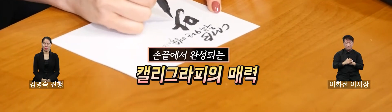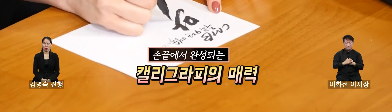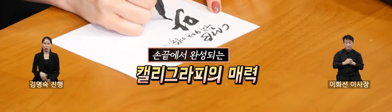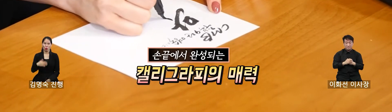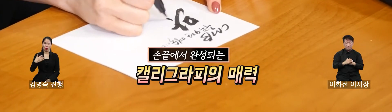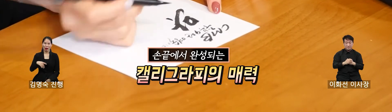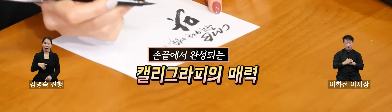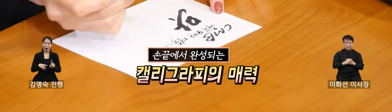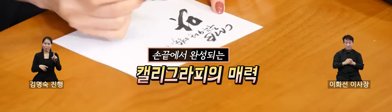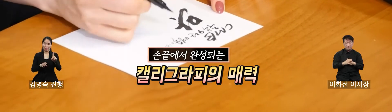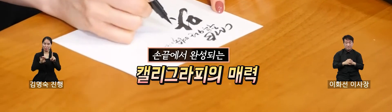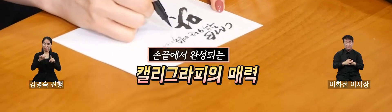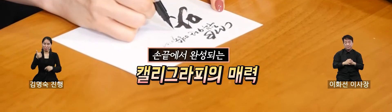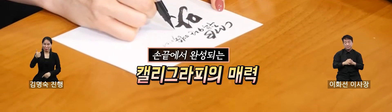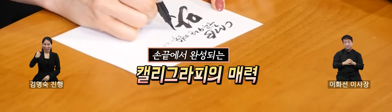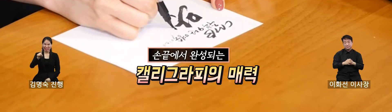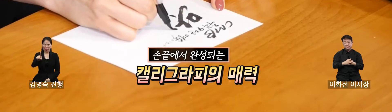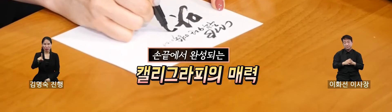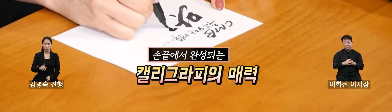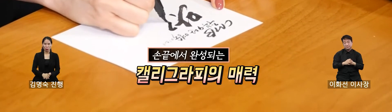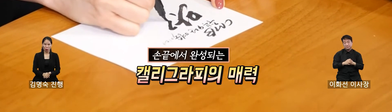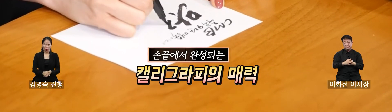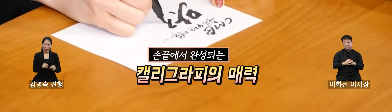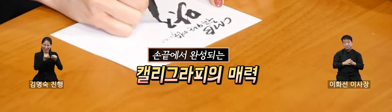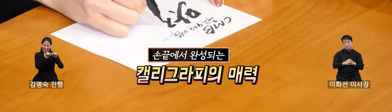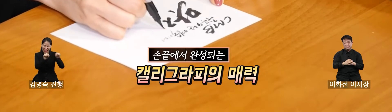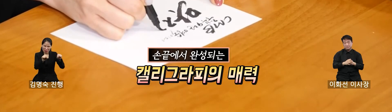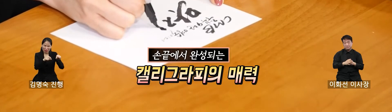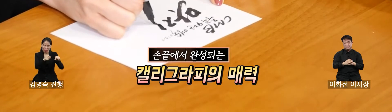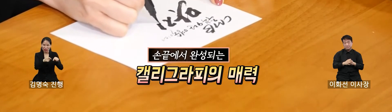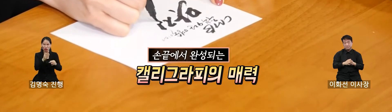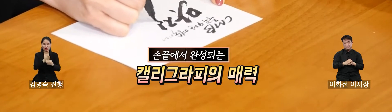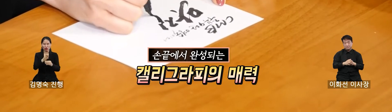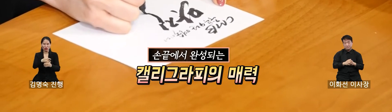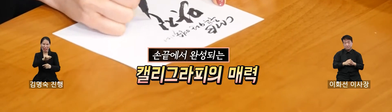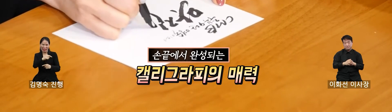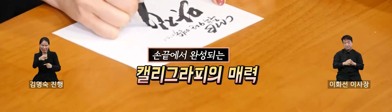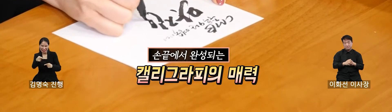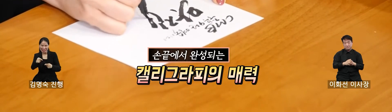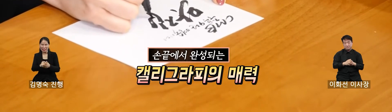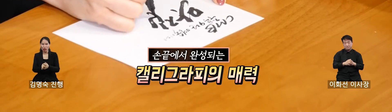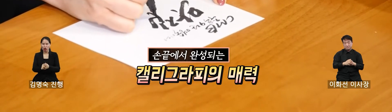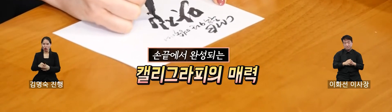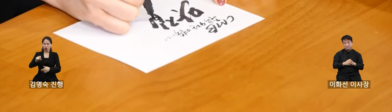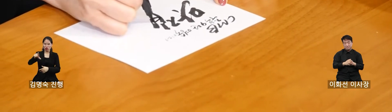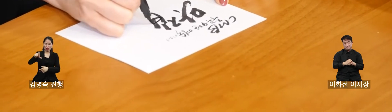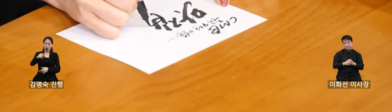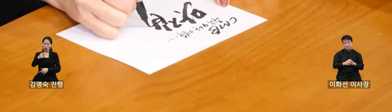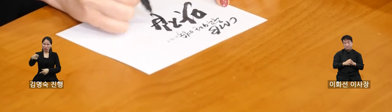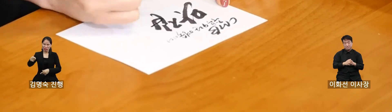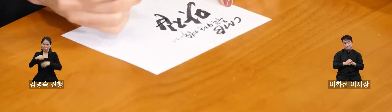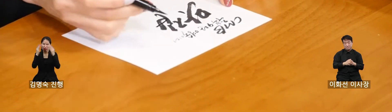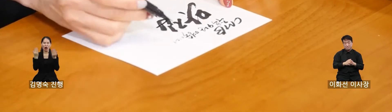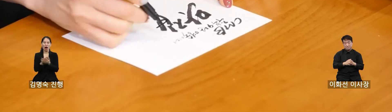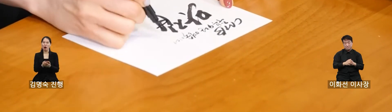아니, 이 하나 펜으로요. 얇은 글씨, 중간 글씨, 와, 두꺼운 글씨 다 나와요.